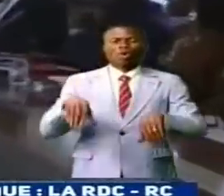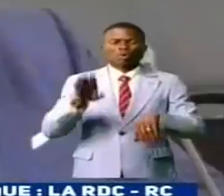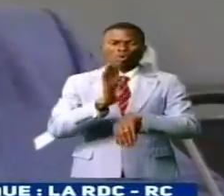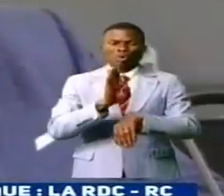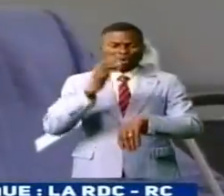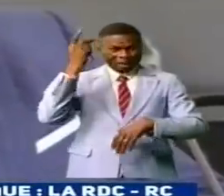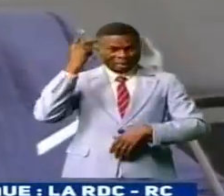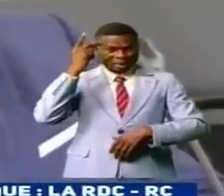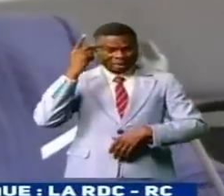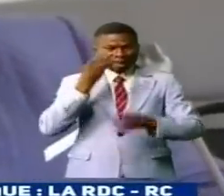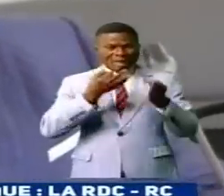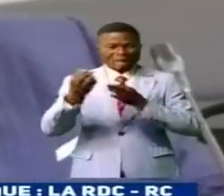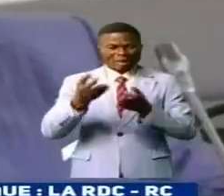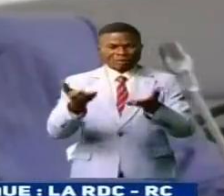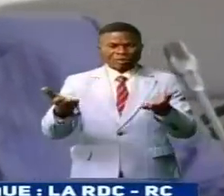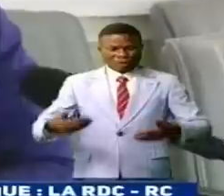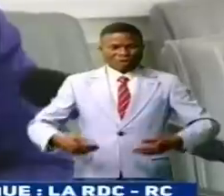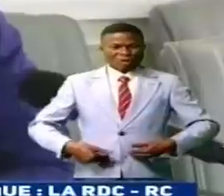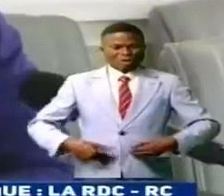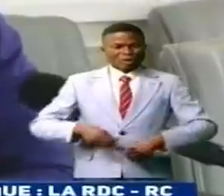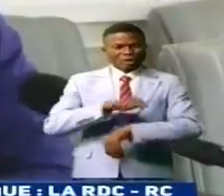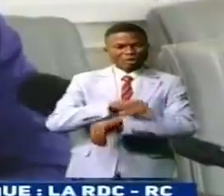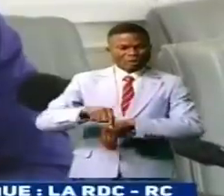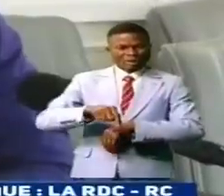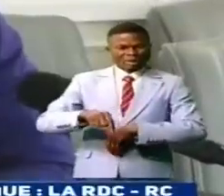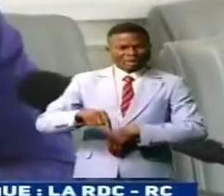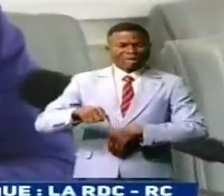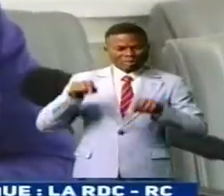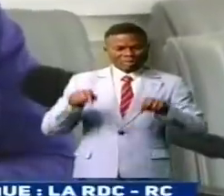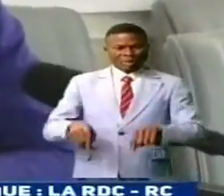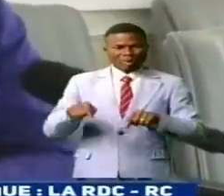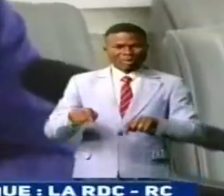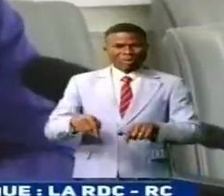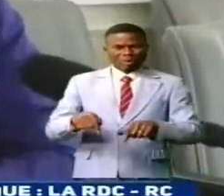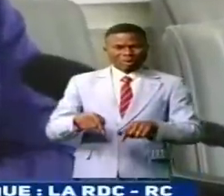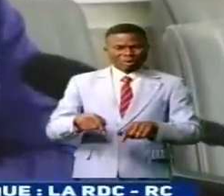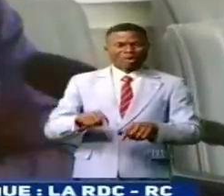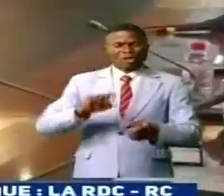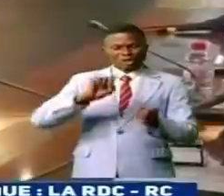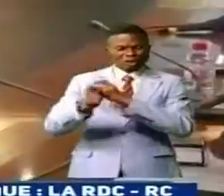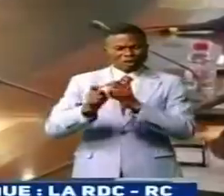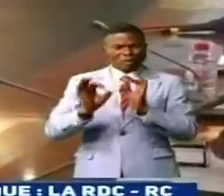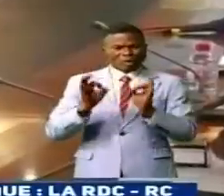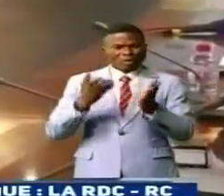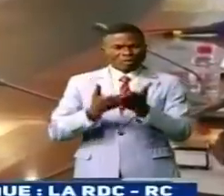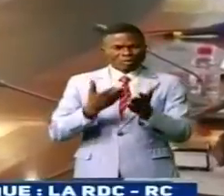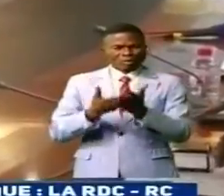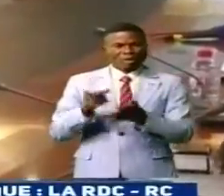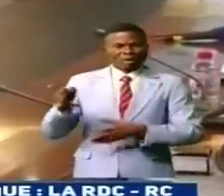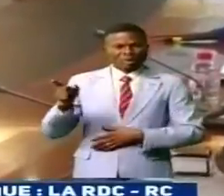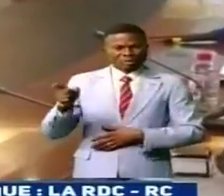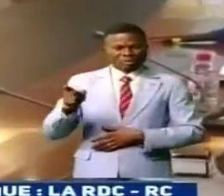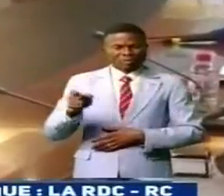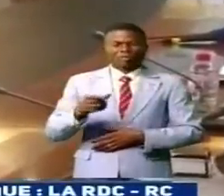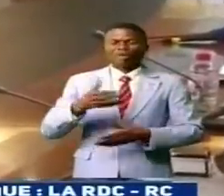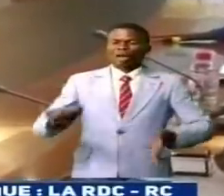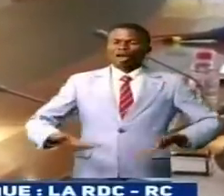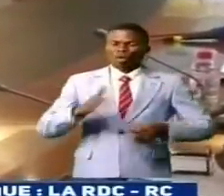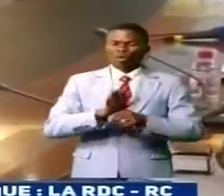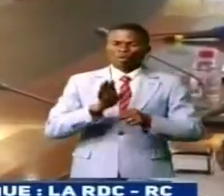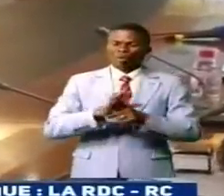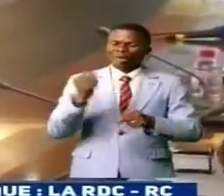fait savoir le côté jeune de son ministère qui est actuellement en pleine réforme. Modestement, il a loué les efforts